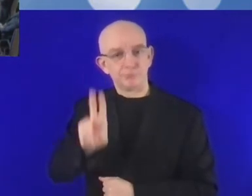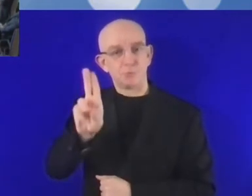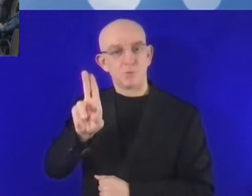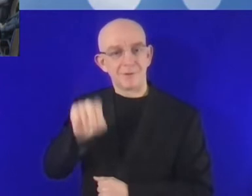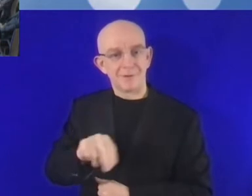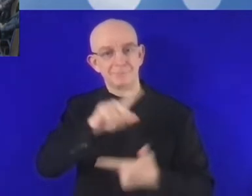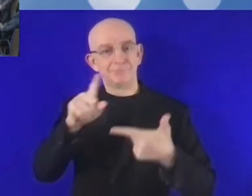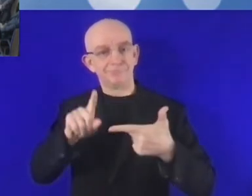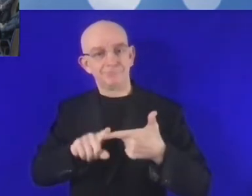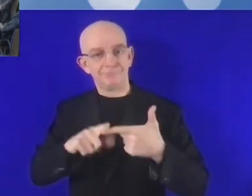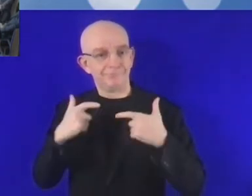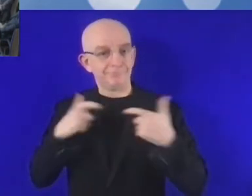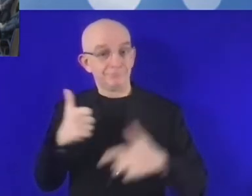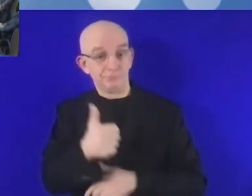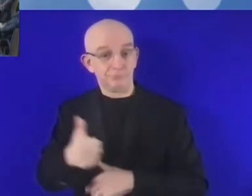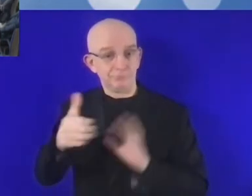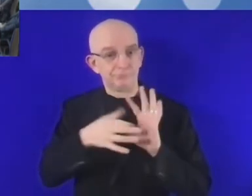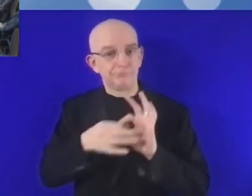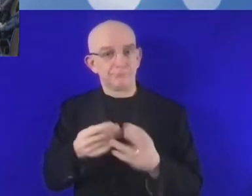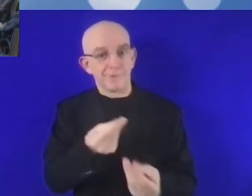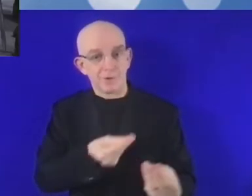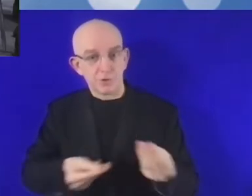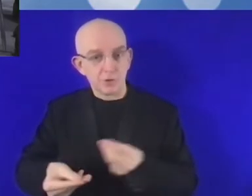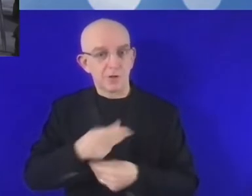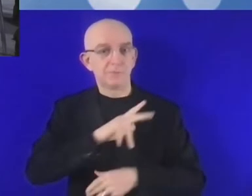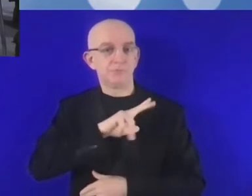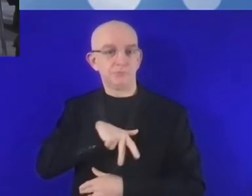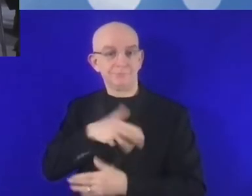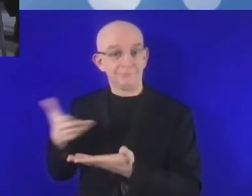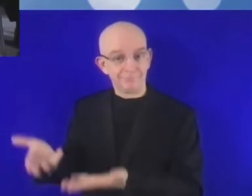نائب الأمين العام للأمم المتحدة، وسوف